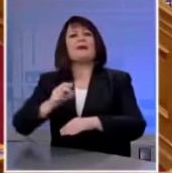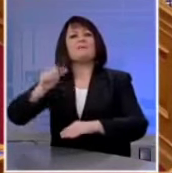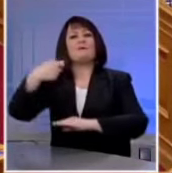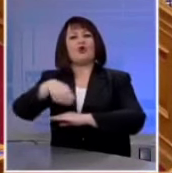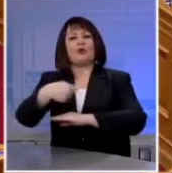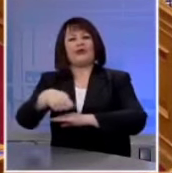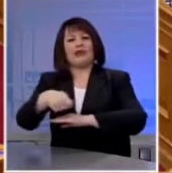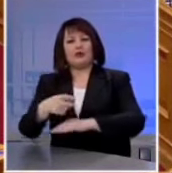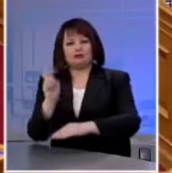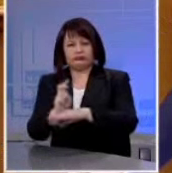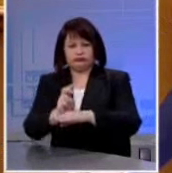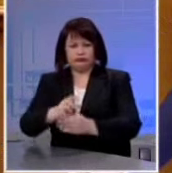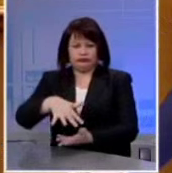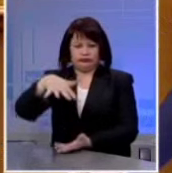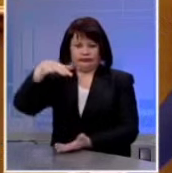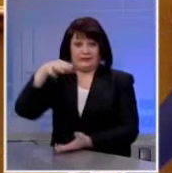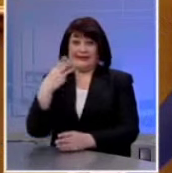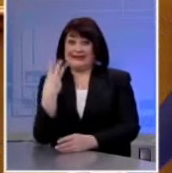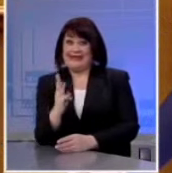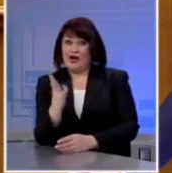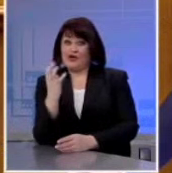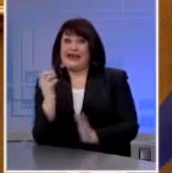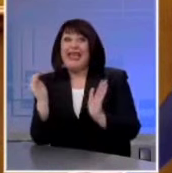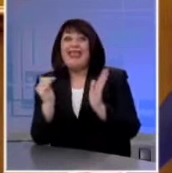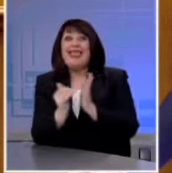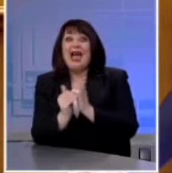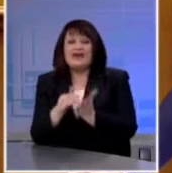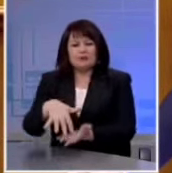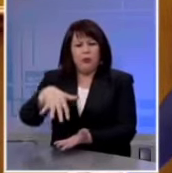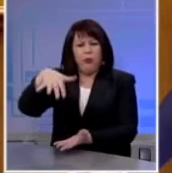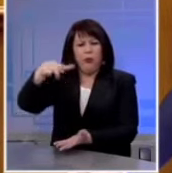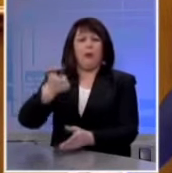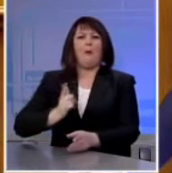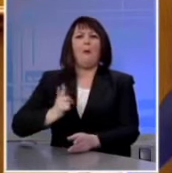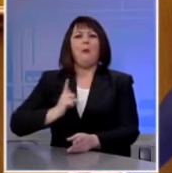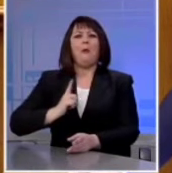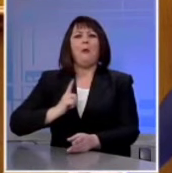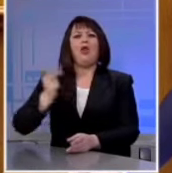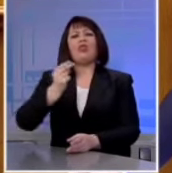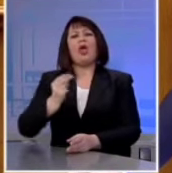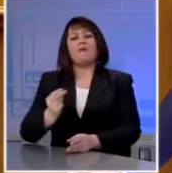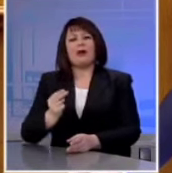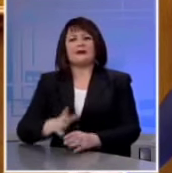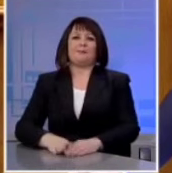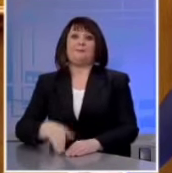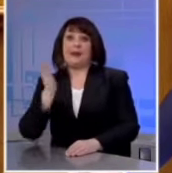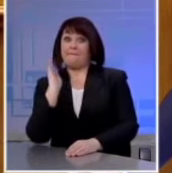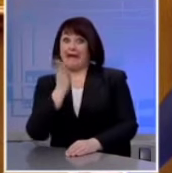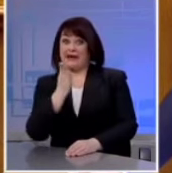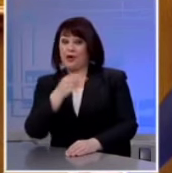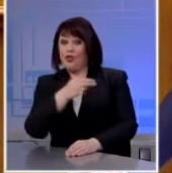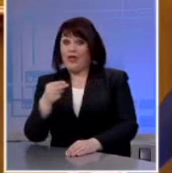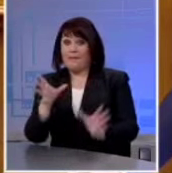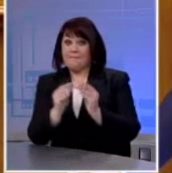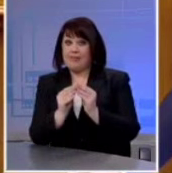της χώρας ήταν 340.000. Ενώ οι εκκρεμείς ποινικές υποθέσεις τον